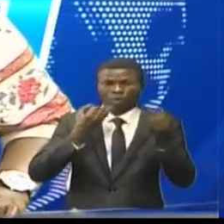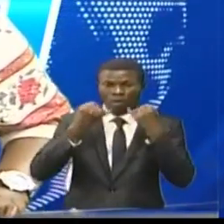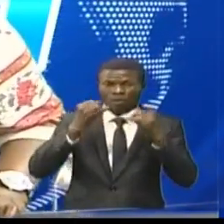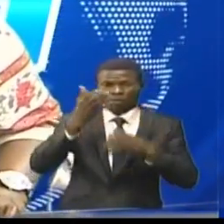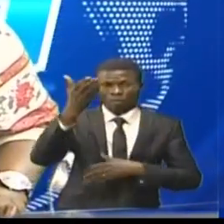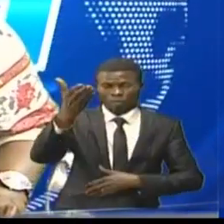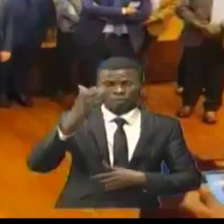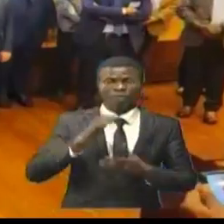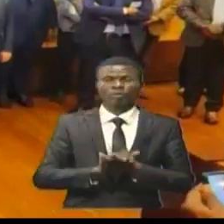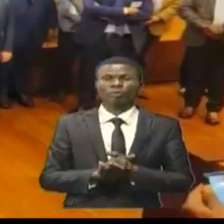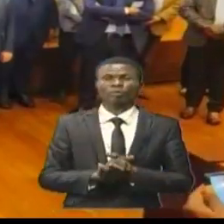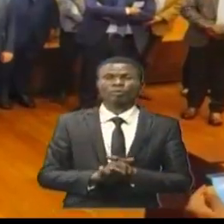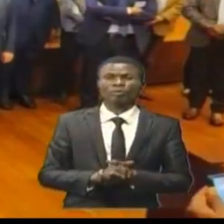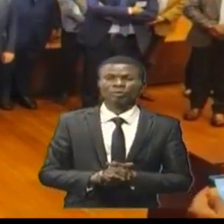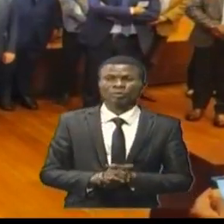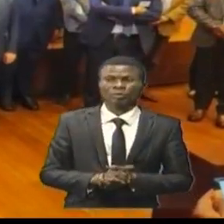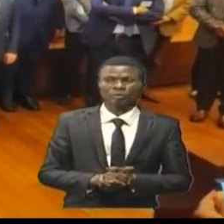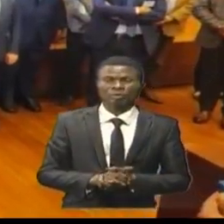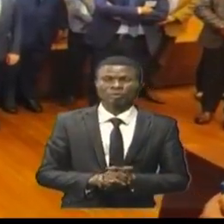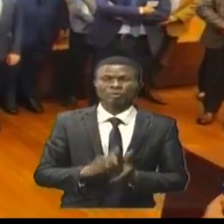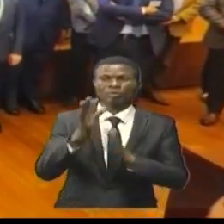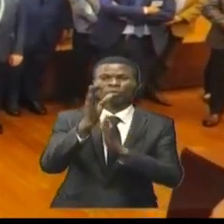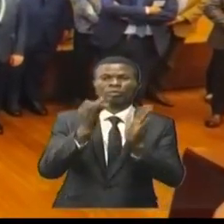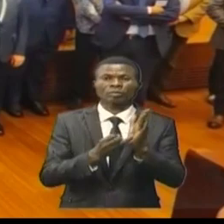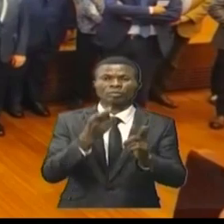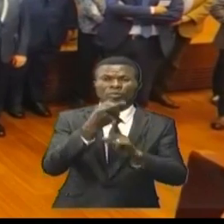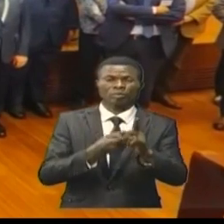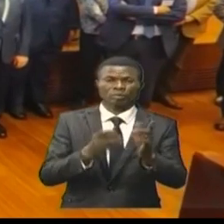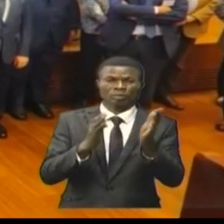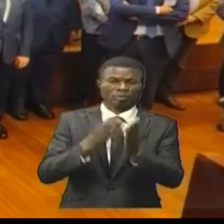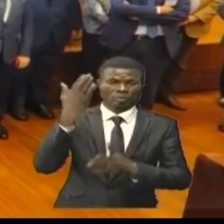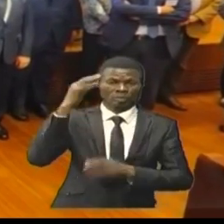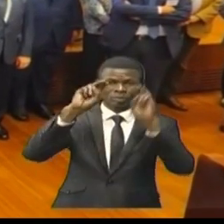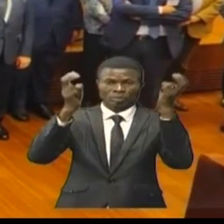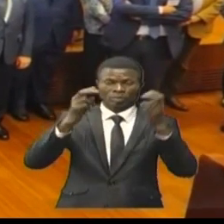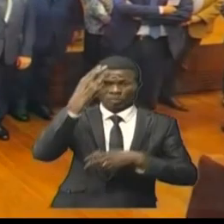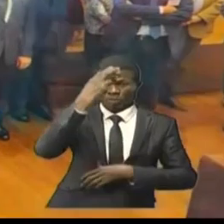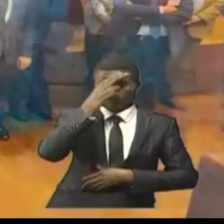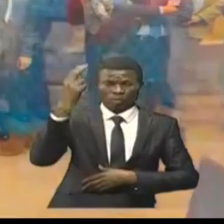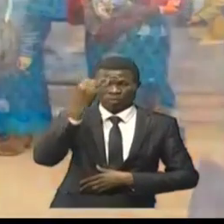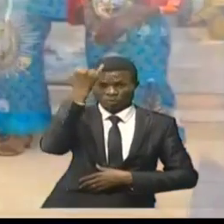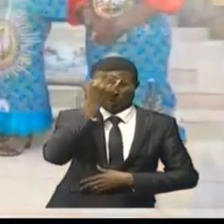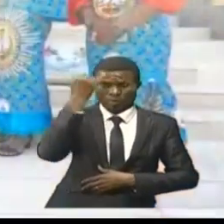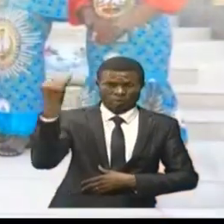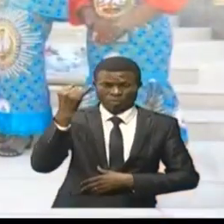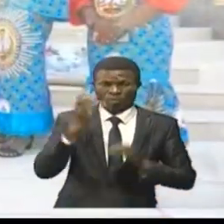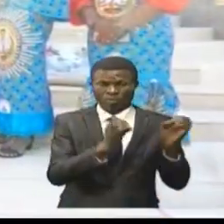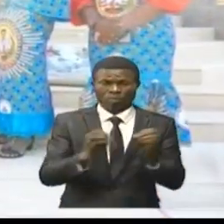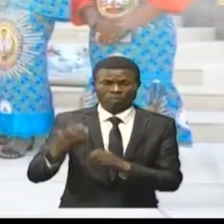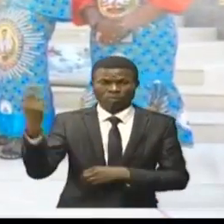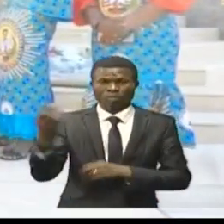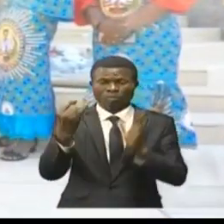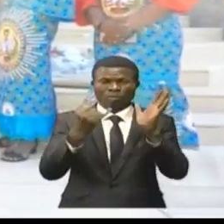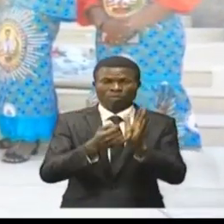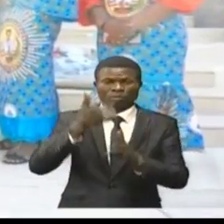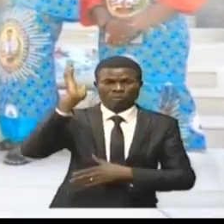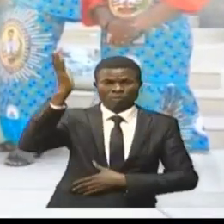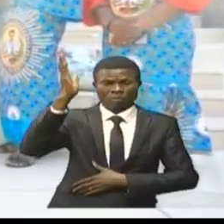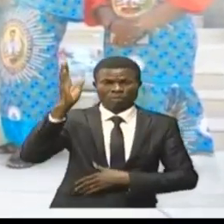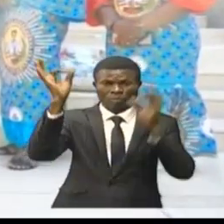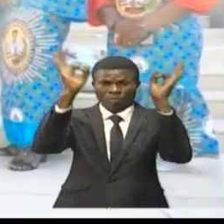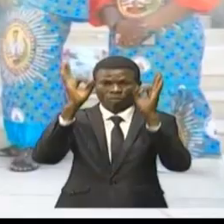Calong. Du 15 au 17 septembre dernier, la ville de Rome en Italie a abrité le 26e congrès de la